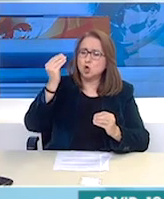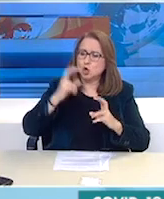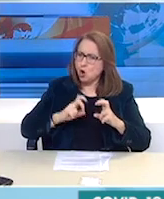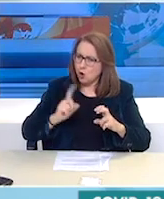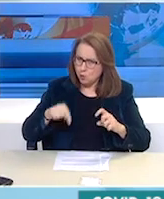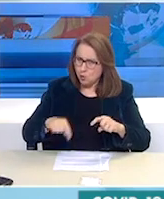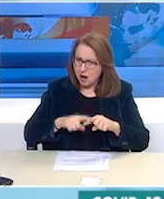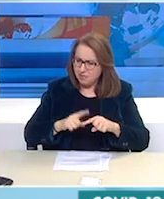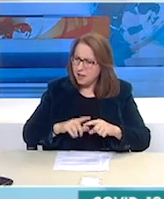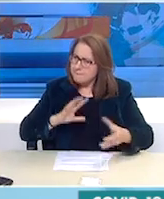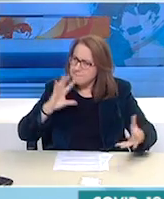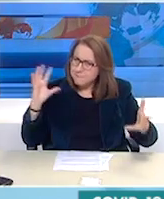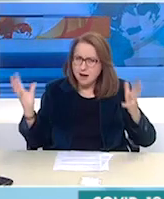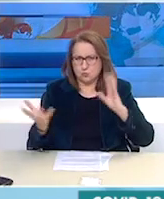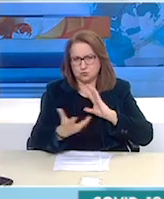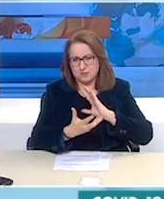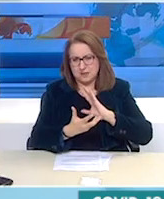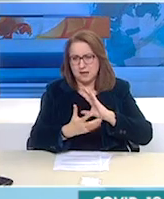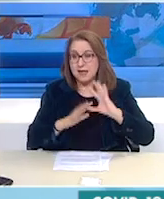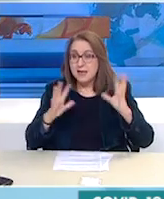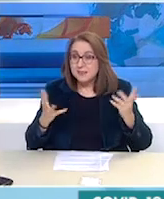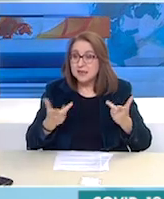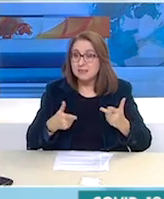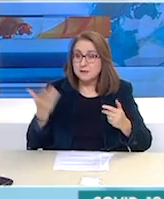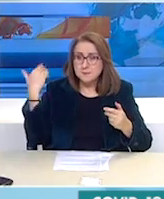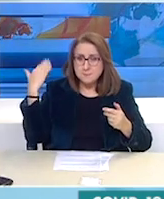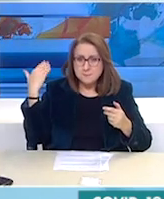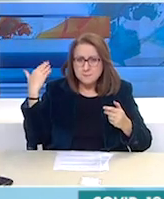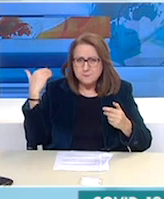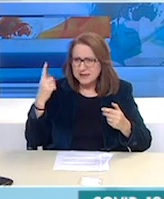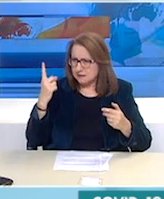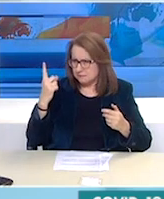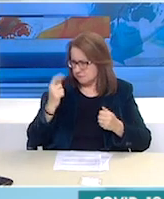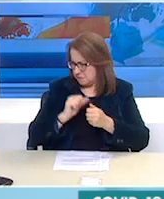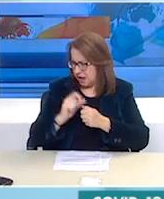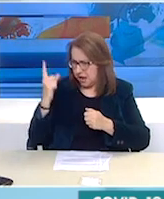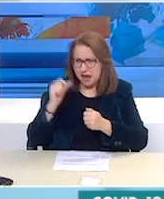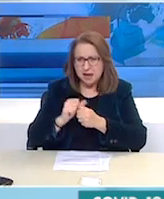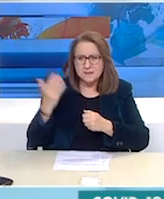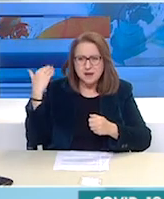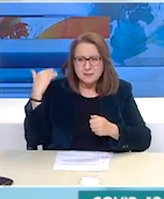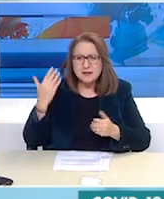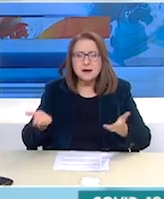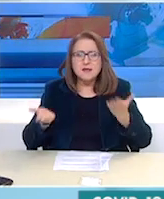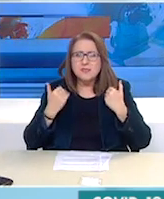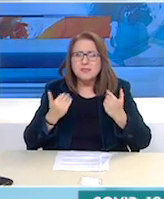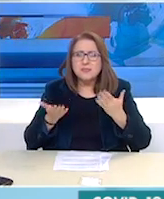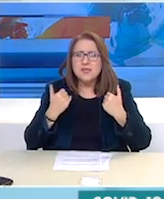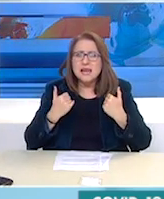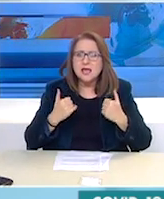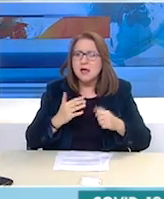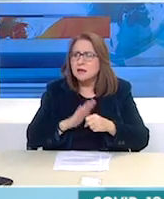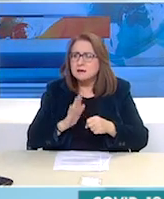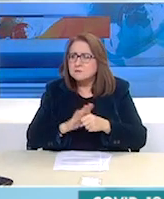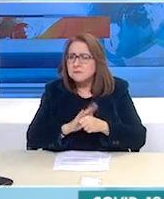επίπεδο. Ένας κόσμος ο οποίος ένα μήνα πριν δεν είχε επάρκεια, σιγά σιγά αναπτύσσει αυτή την επάρκεια. Και όταν ανοίγει σιγά σιγά